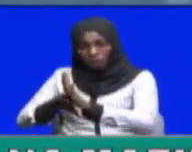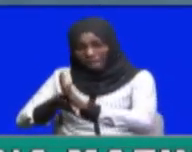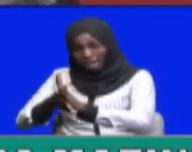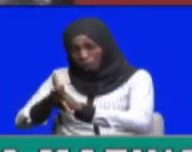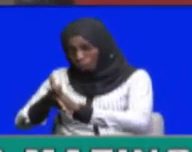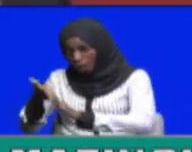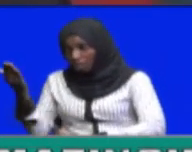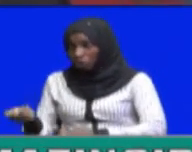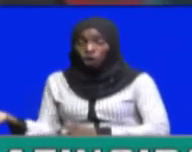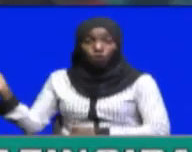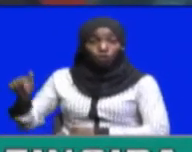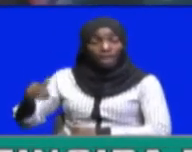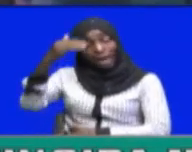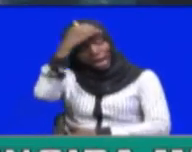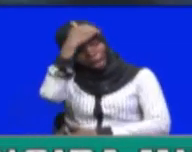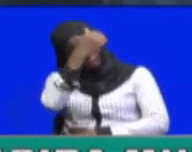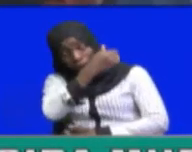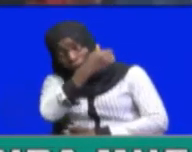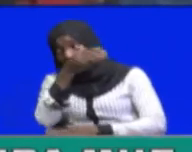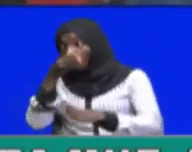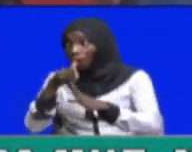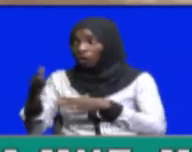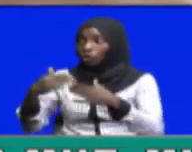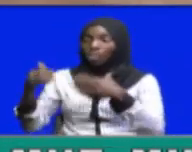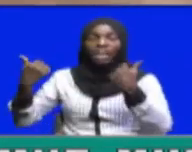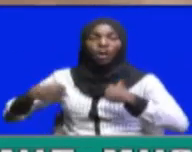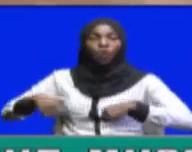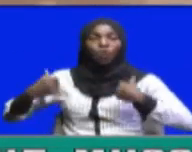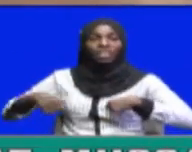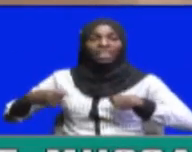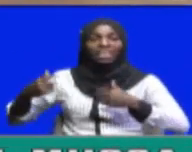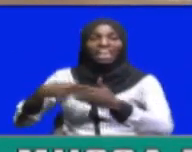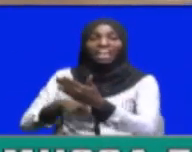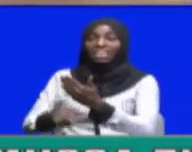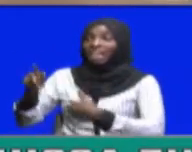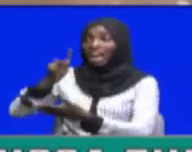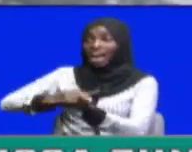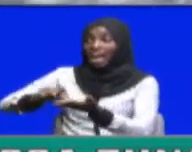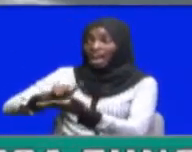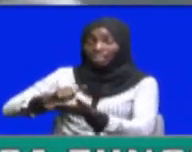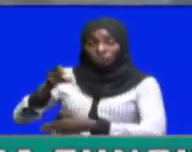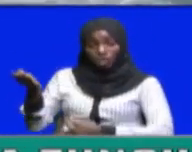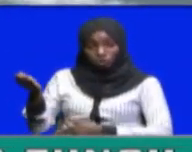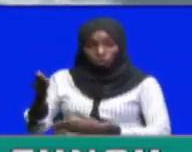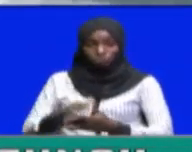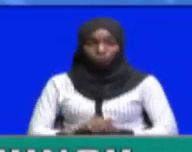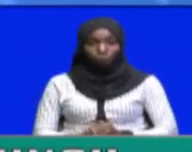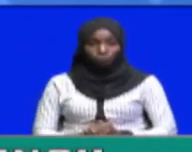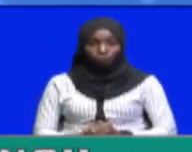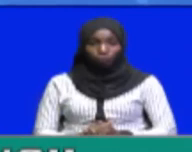watalii kufika kisiwani Pemba kwa lengo la kufanya utalii kisiwani humu. Kailani Juma Rashid,